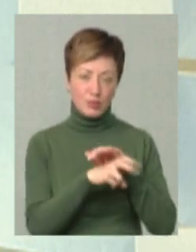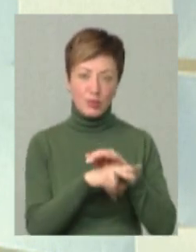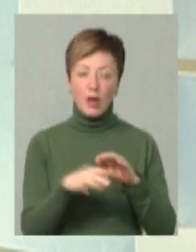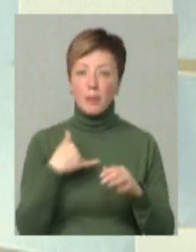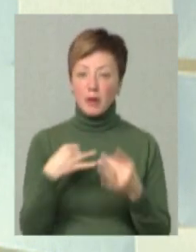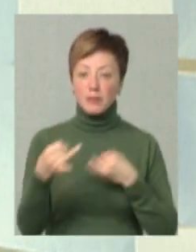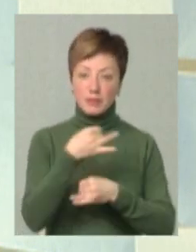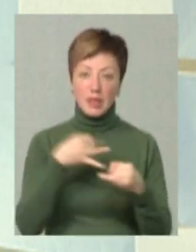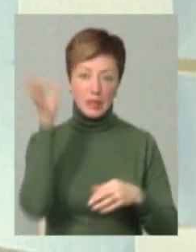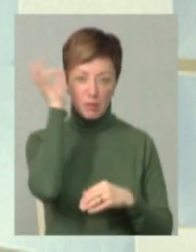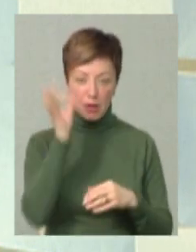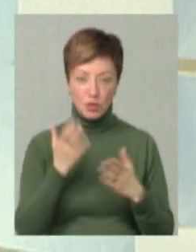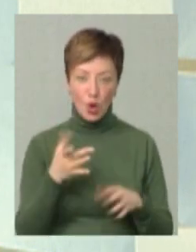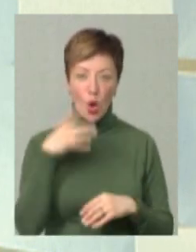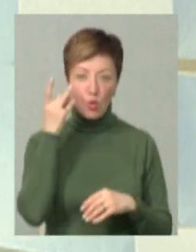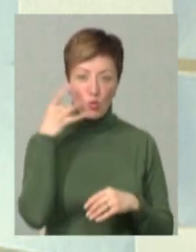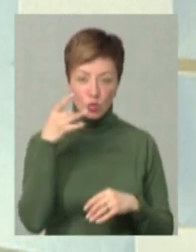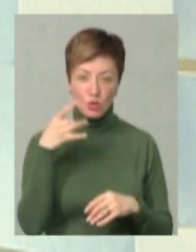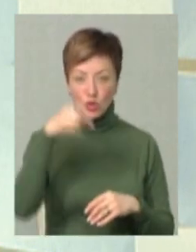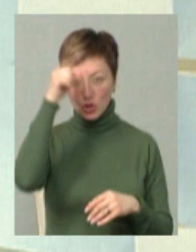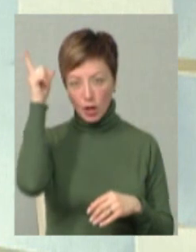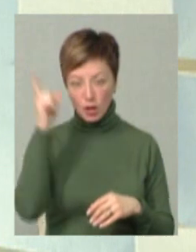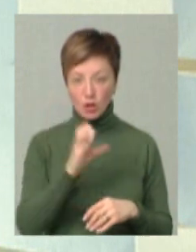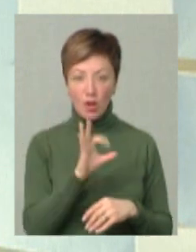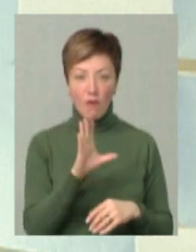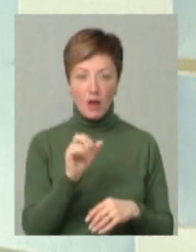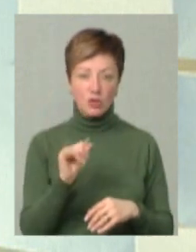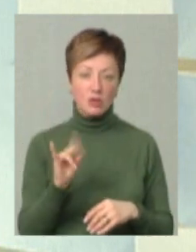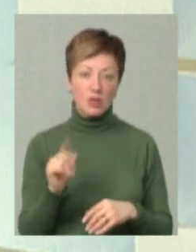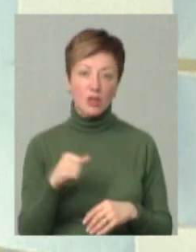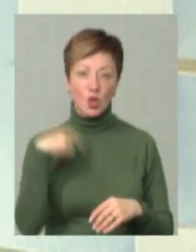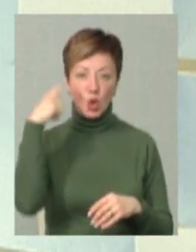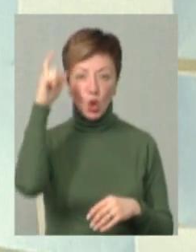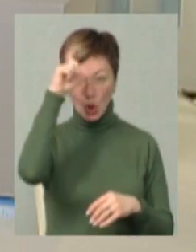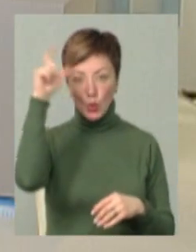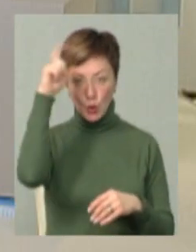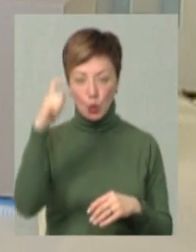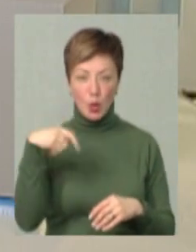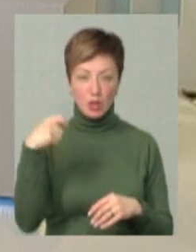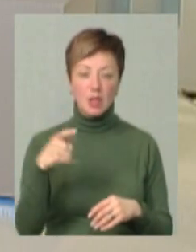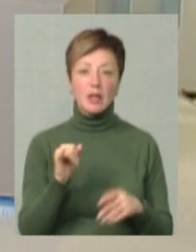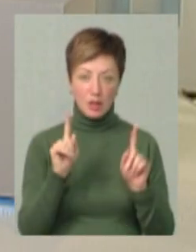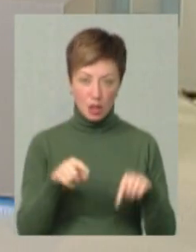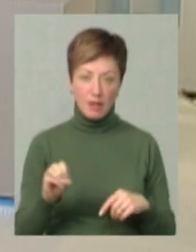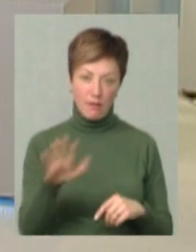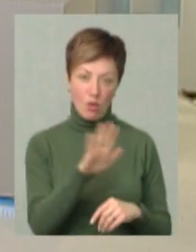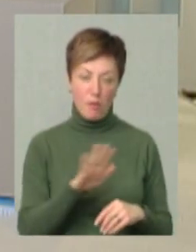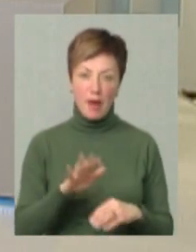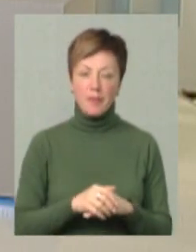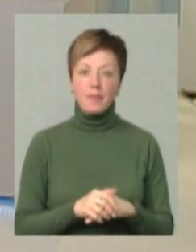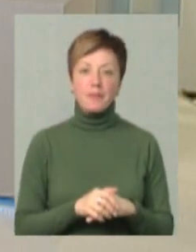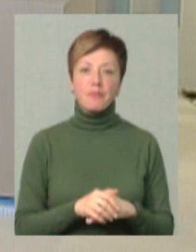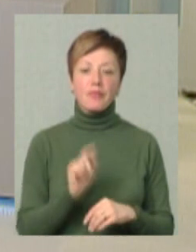все, з Німеччиною, Румунією, Чехією, Словаччиною, а також Туреччина, наприклад, це теж Європа, по великому рахунку,